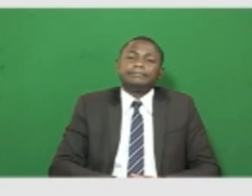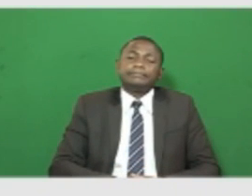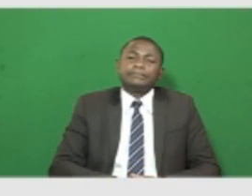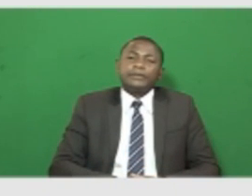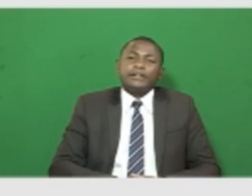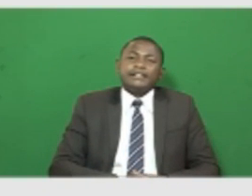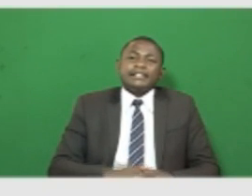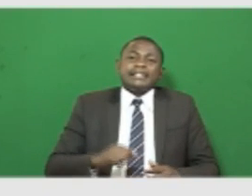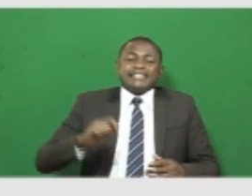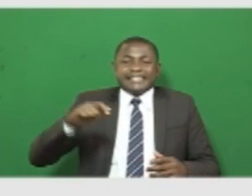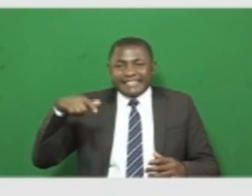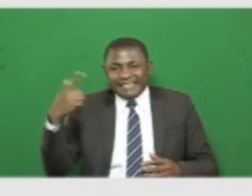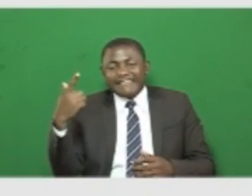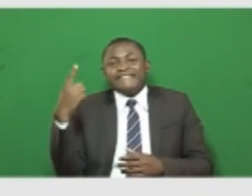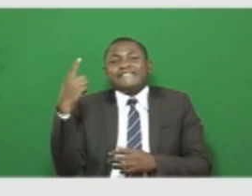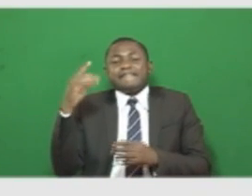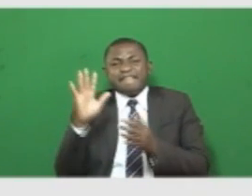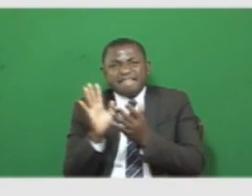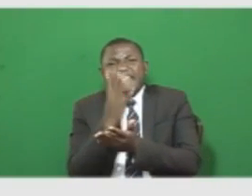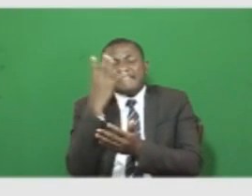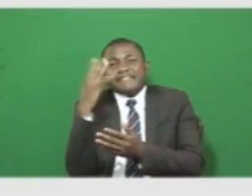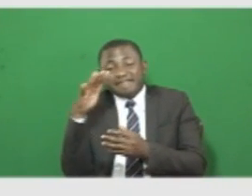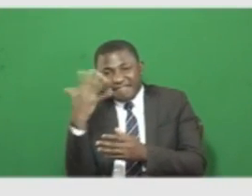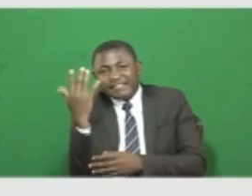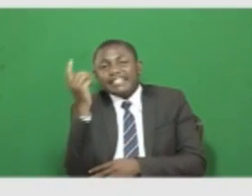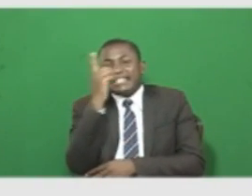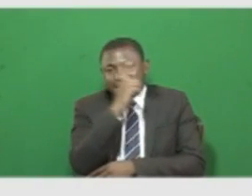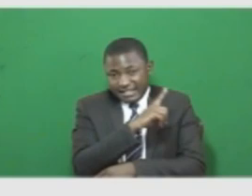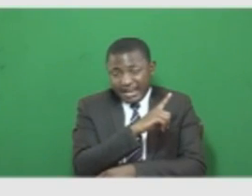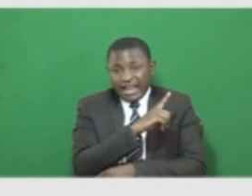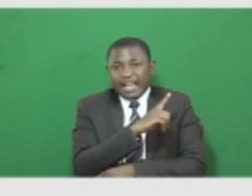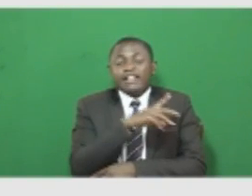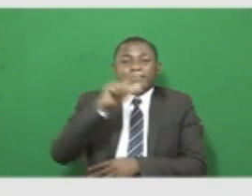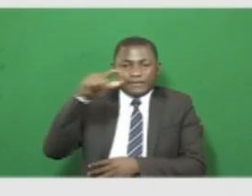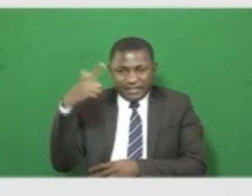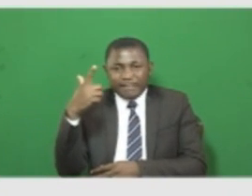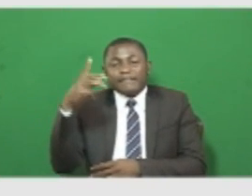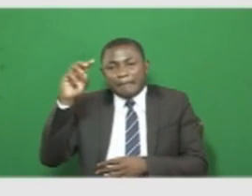Uh-huh. Nezware gumi ne mashanu remwezi, uh-huh. Iwoyo. Uh-huh. Ndiwo mutambo wezingwa